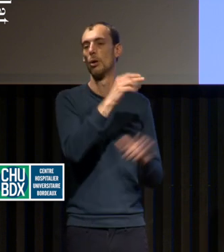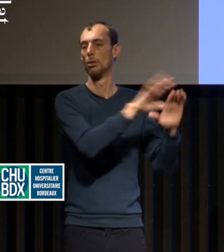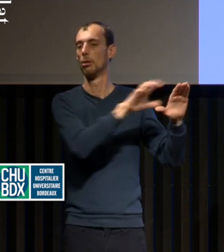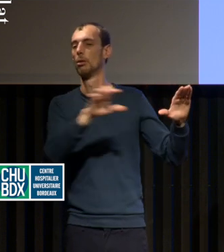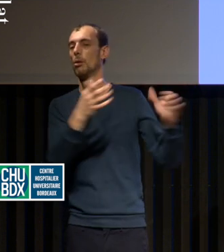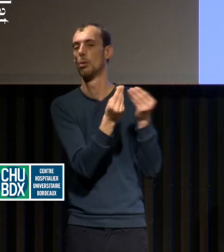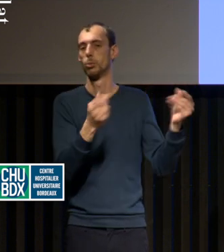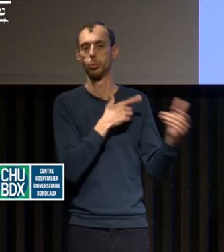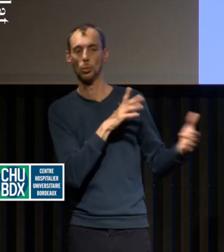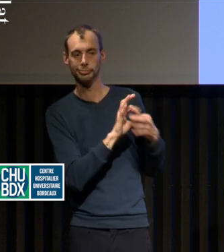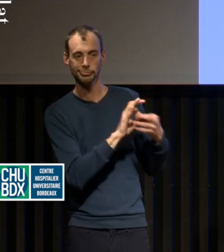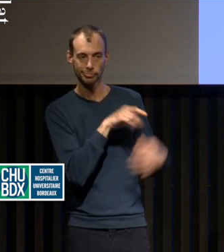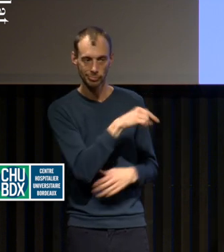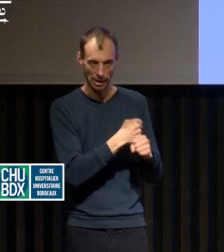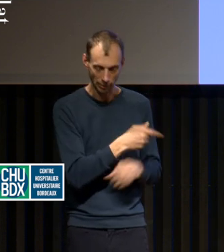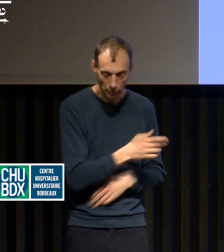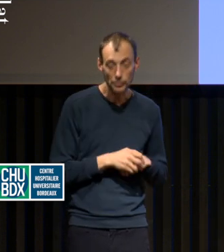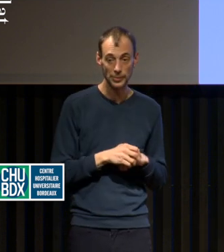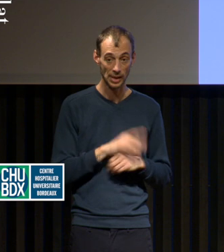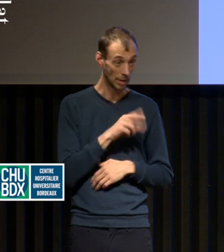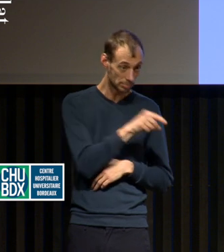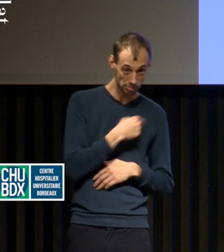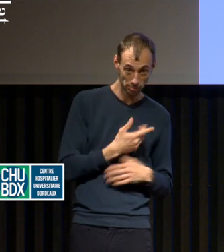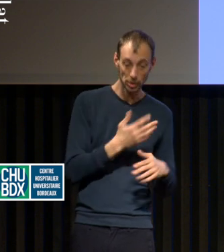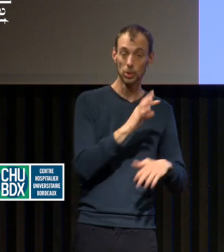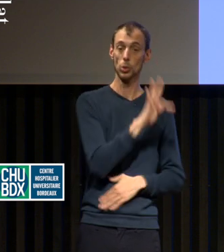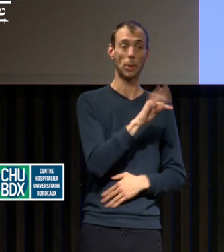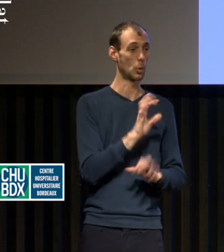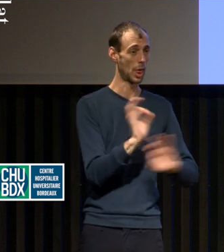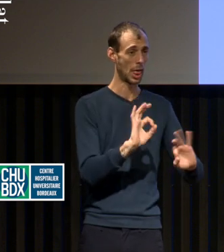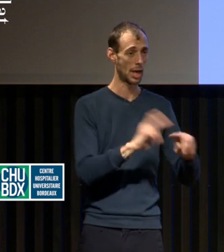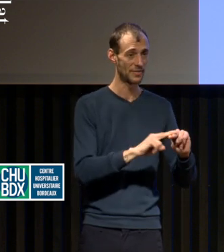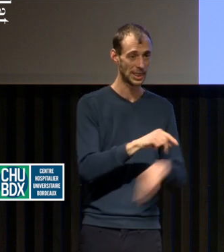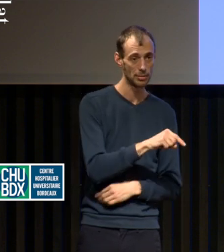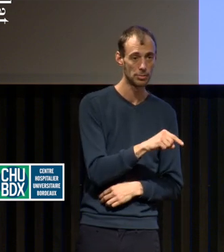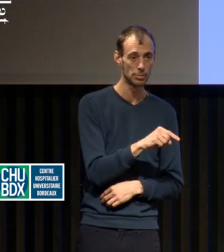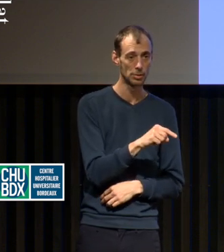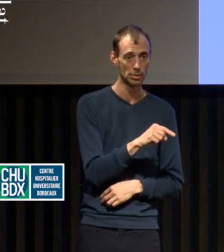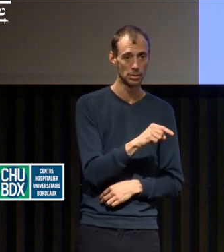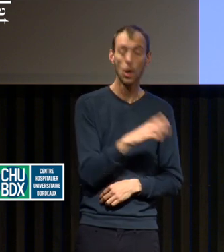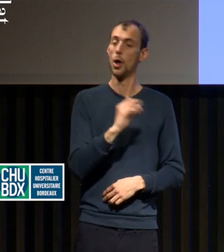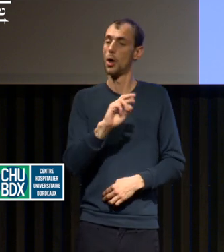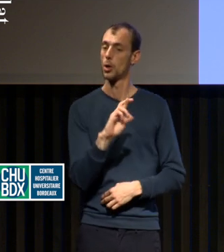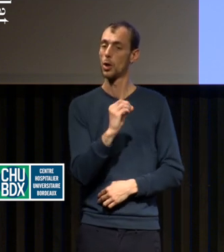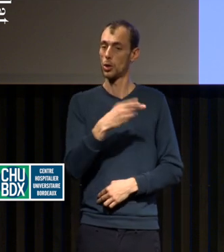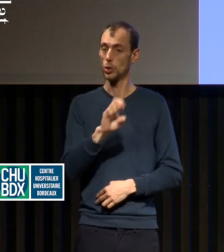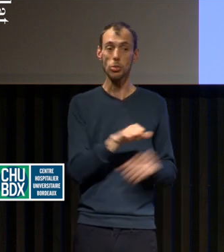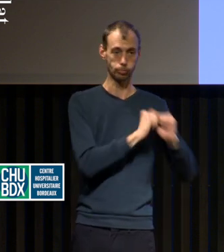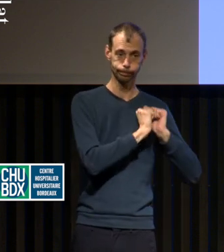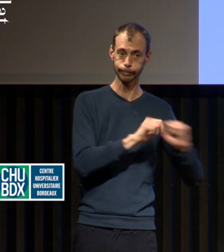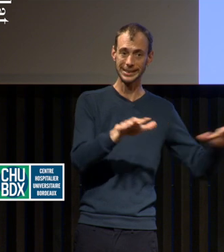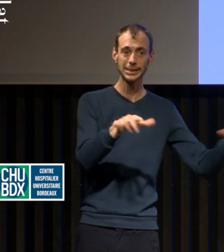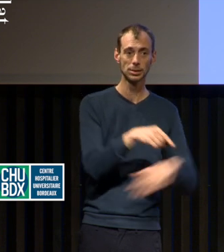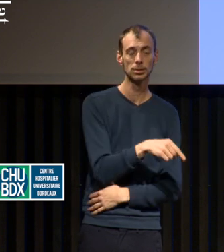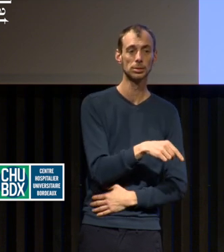plus de tuberculose intestinale. Ils n'ont plus que des patients avec des maladies de Crohn aujourd'hui. Et ça s'est fait au cours des 20 dernières années. Donc, il se passe quelque chose, peut-être au